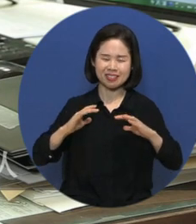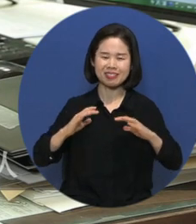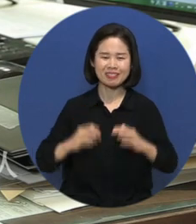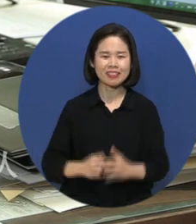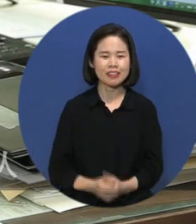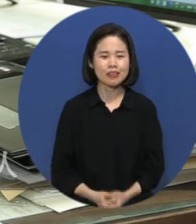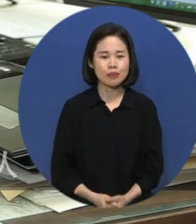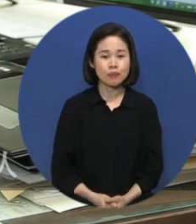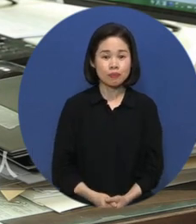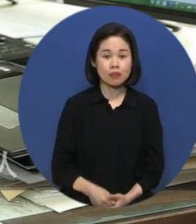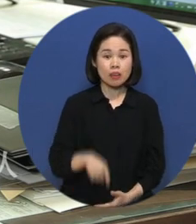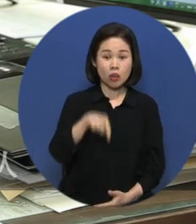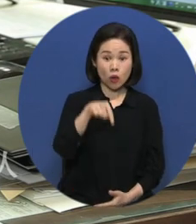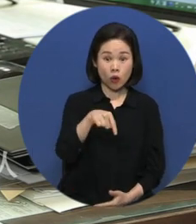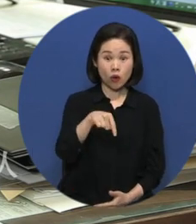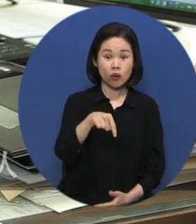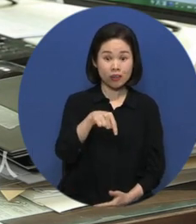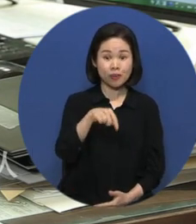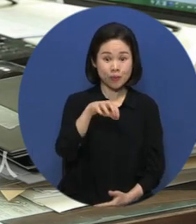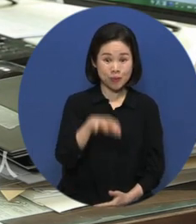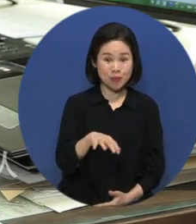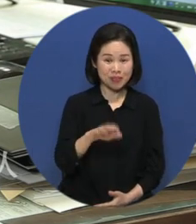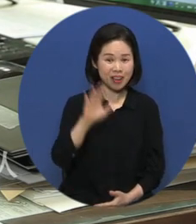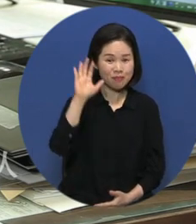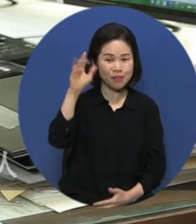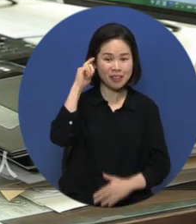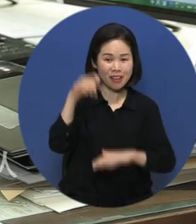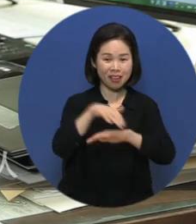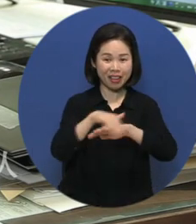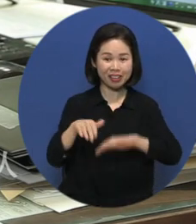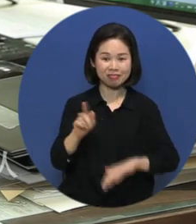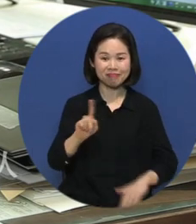강서구립 직업재활센터에 앞으로의 계획이 있다면 어떤 게 있을까요?